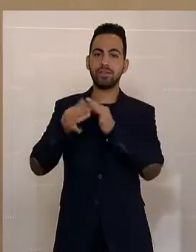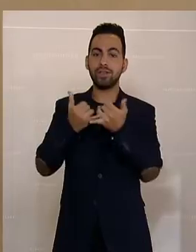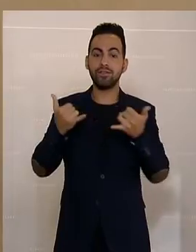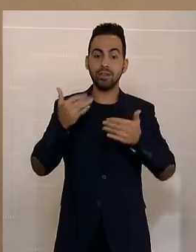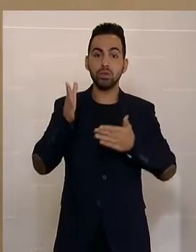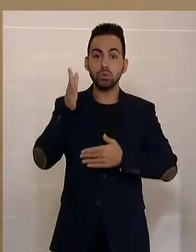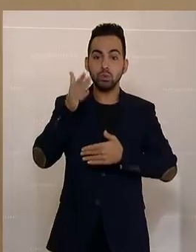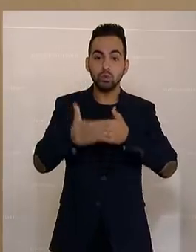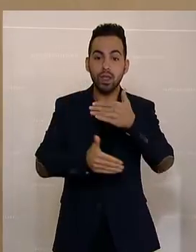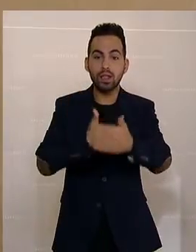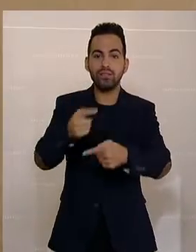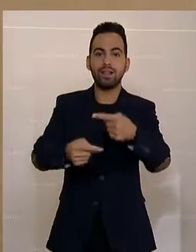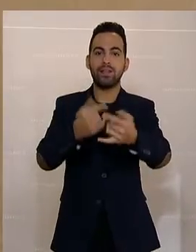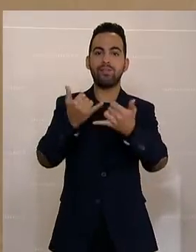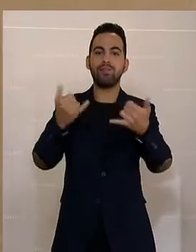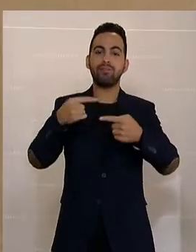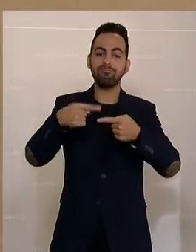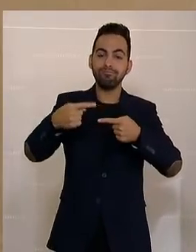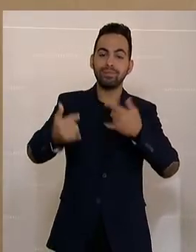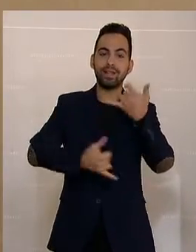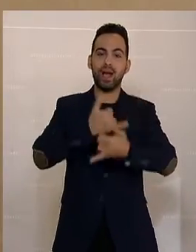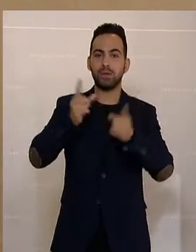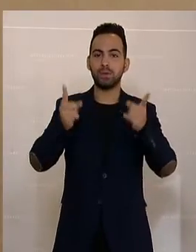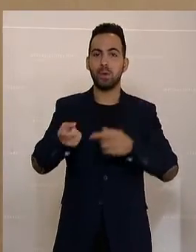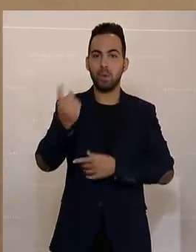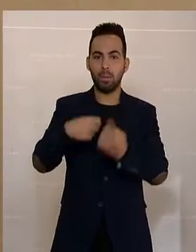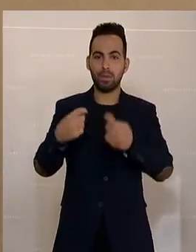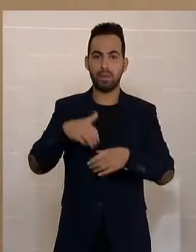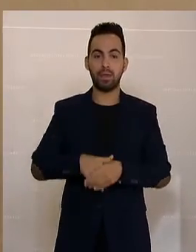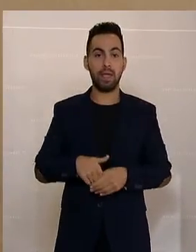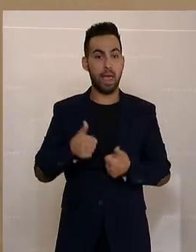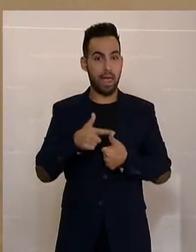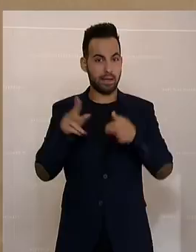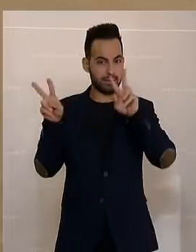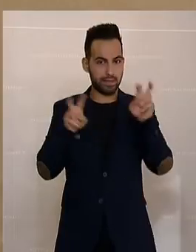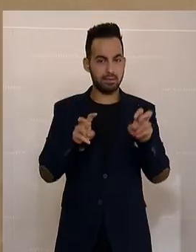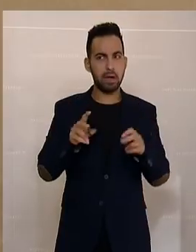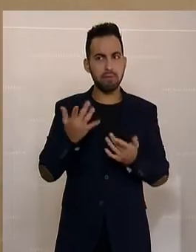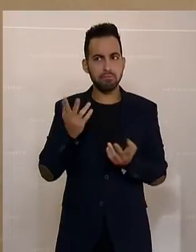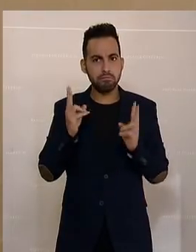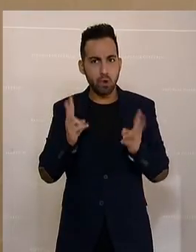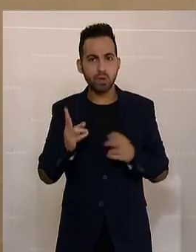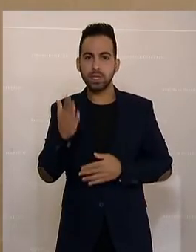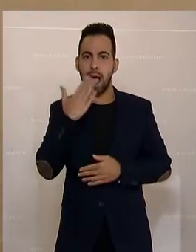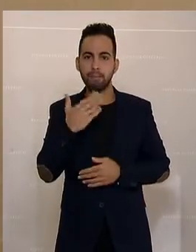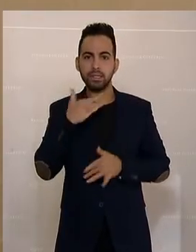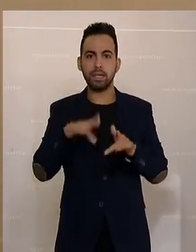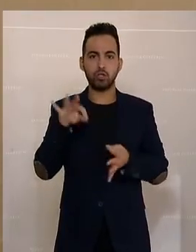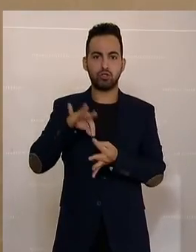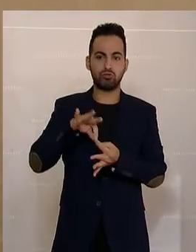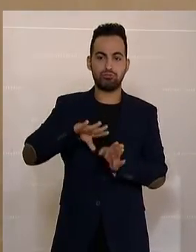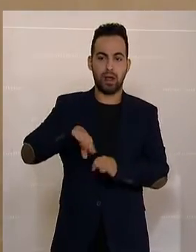Jahr weiterentwickeln soll. Und ein Thema, das sehr oft absichtlich vielleicht ausgespart wird, über das wir aber reden müssen, ist das